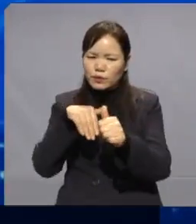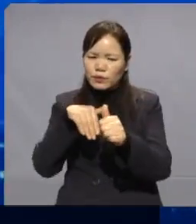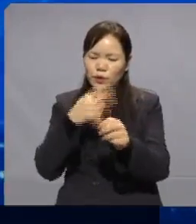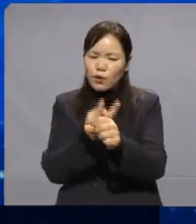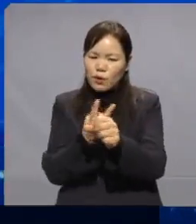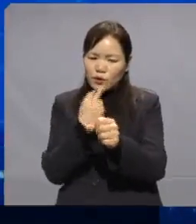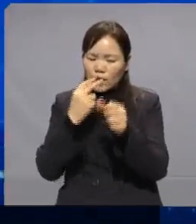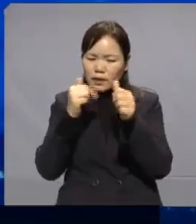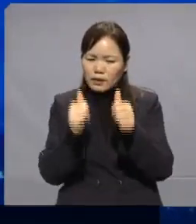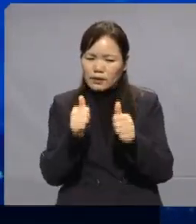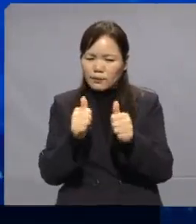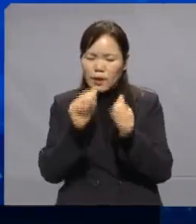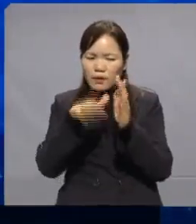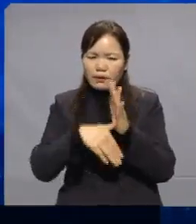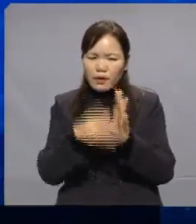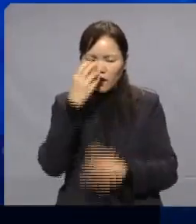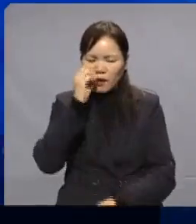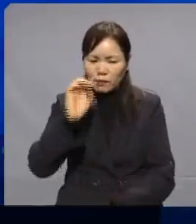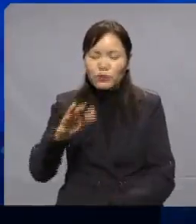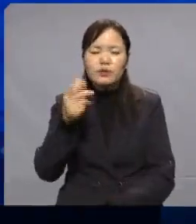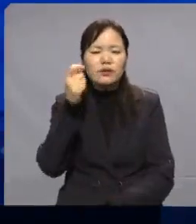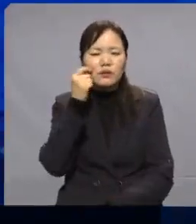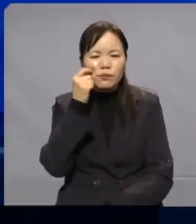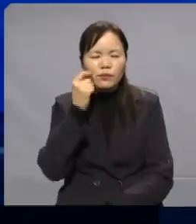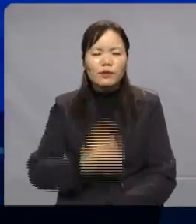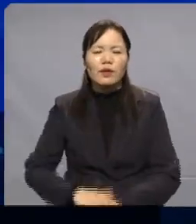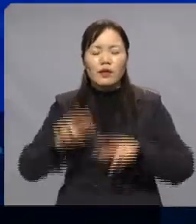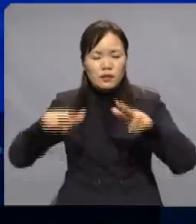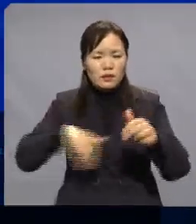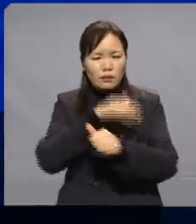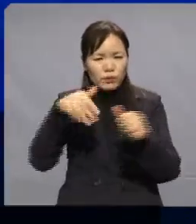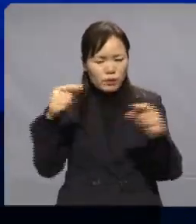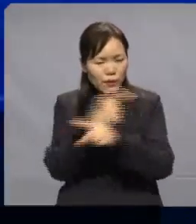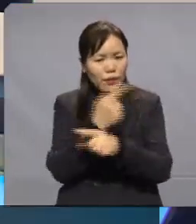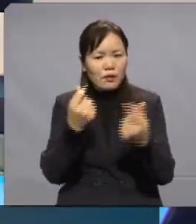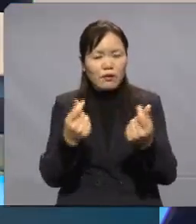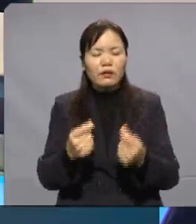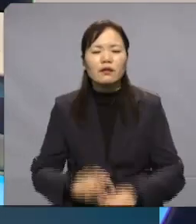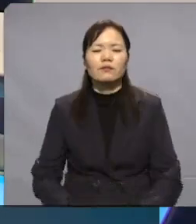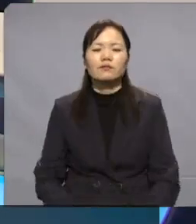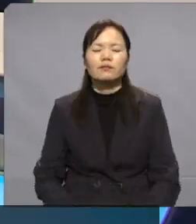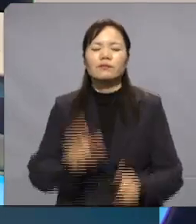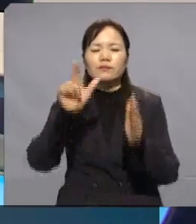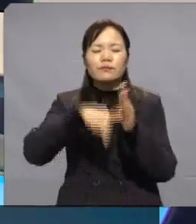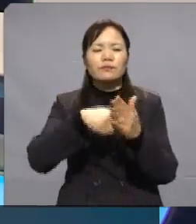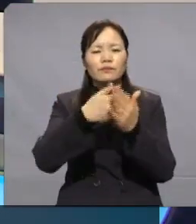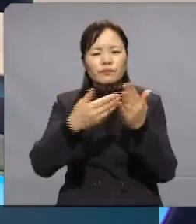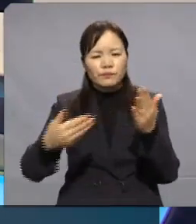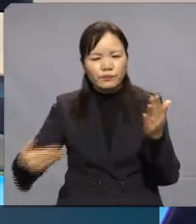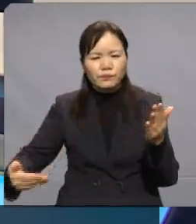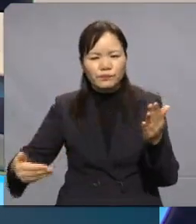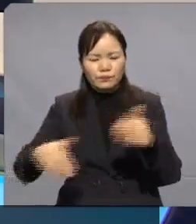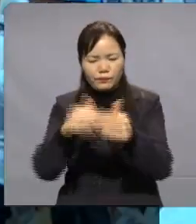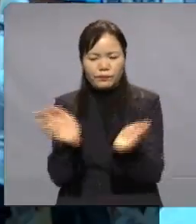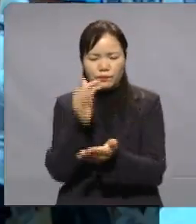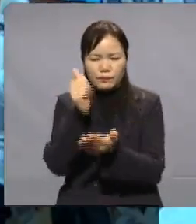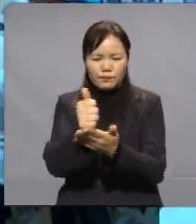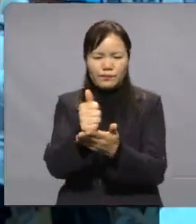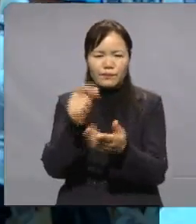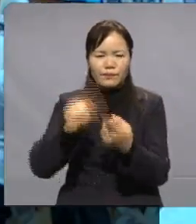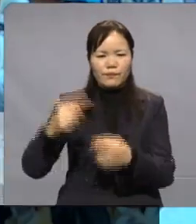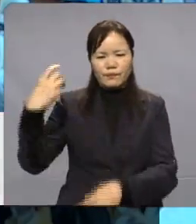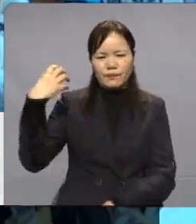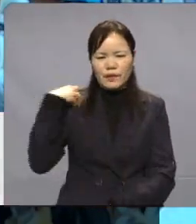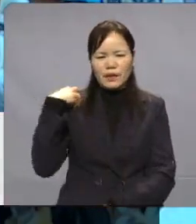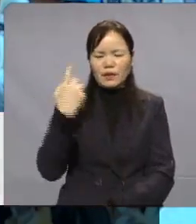탄핵 심판 과정에서 무시할 수 없는 요소입니다. 지금은 좀 분위기가 다른 것 같아요. 네, 뭐 시간이 지나면서 장관에 대한